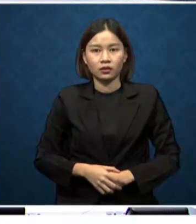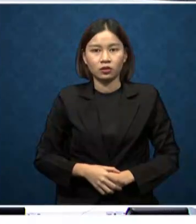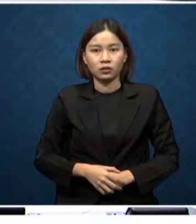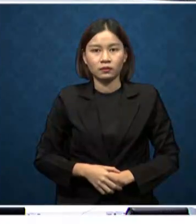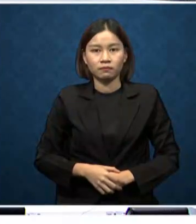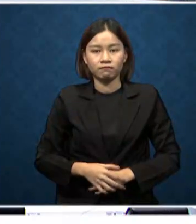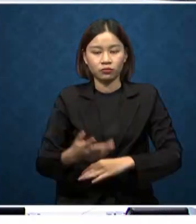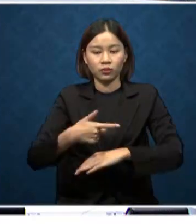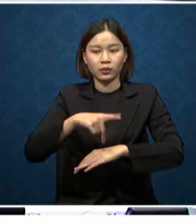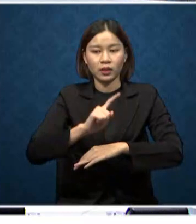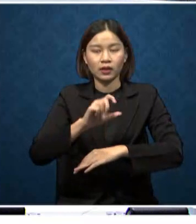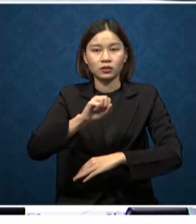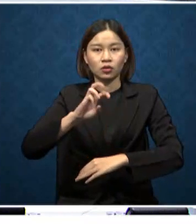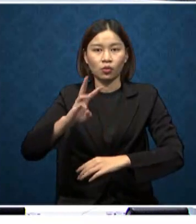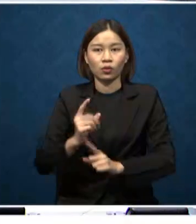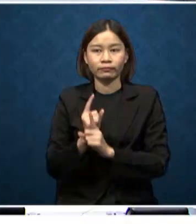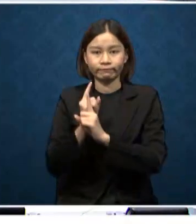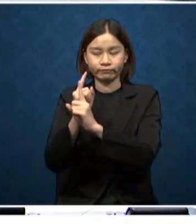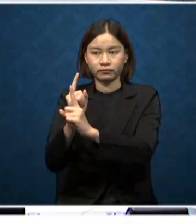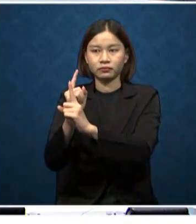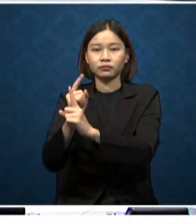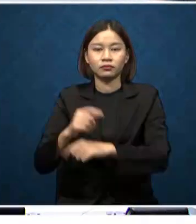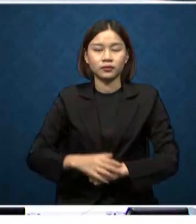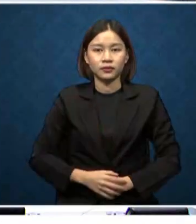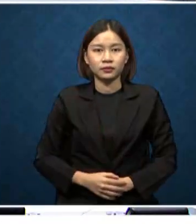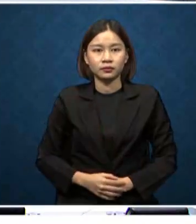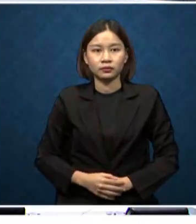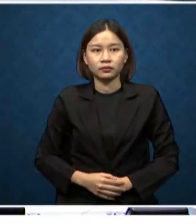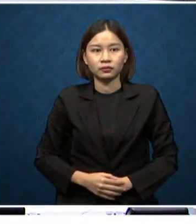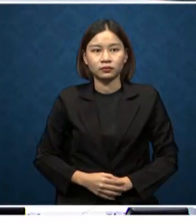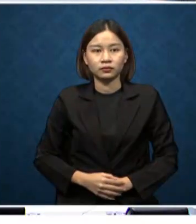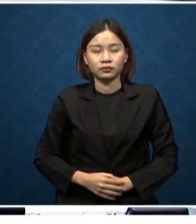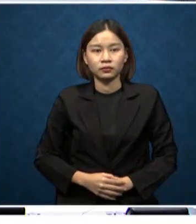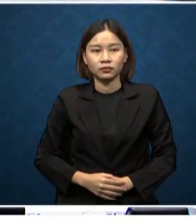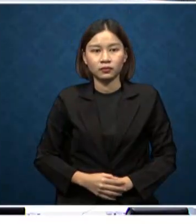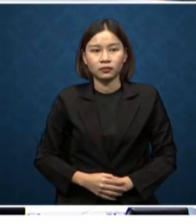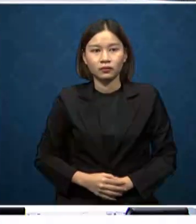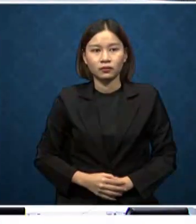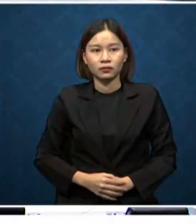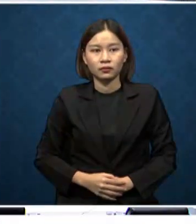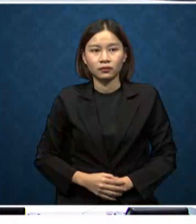ชัยประธานวุฒิสภา ขอบคุณครับเชิญนั่งครับ